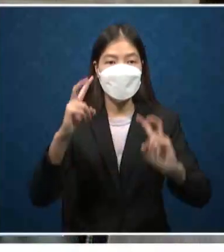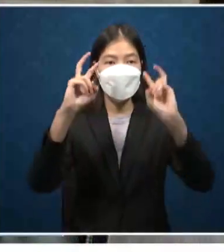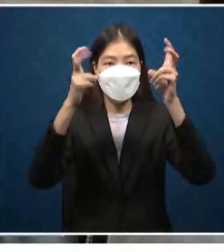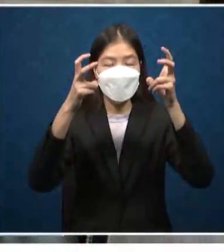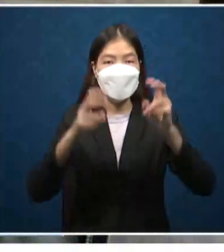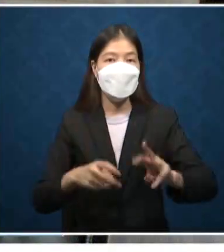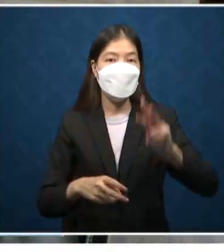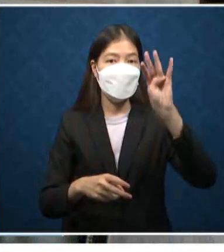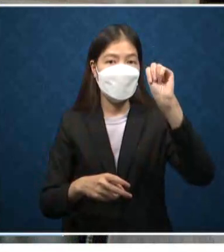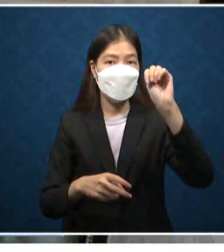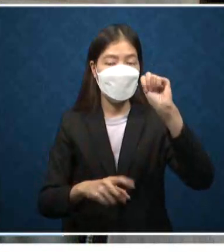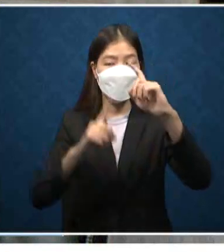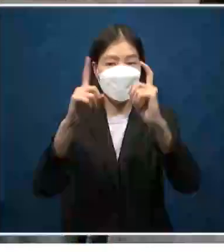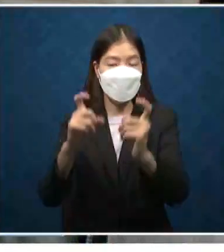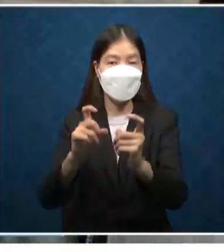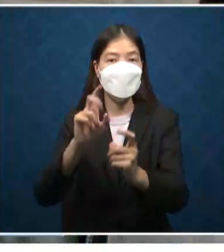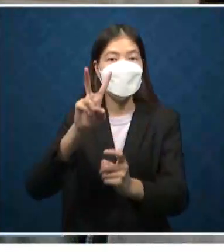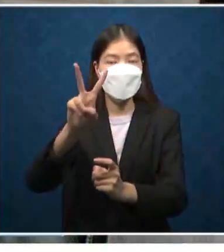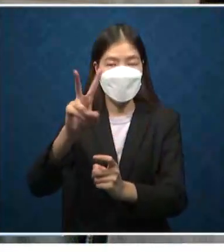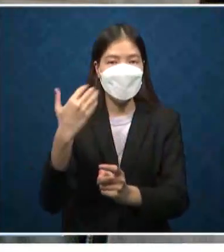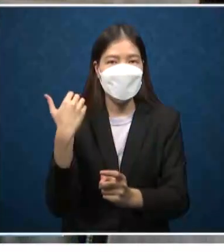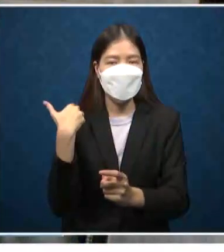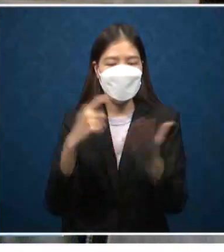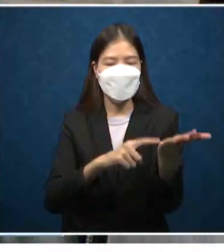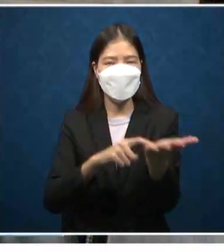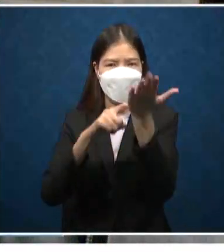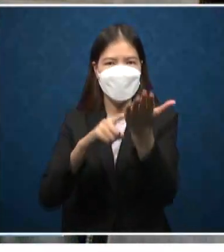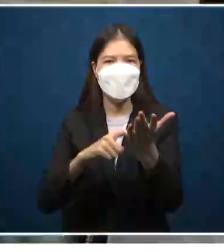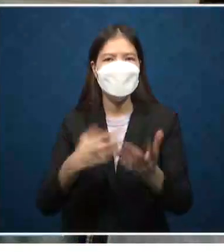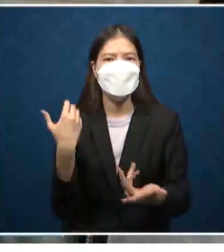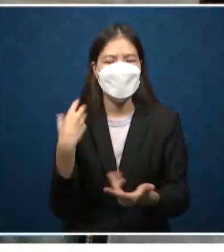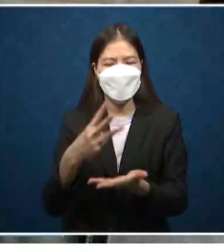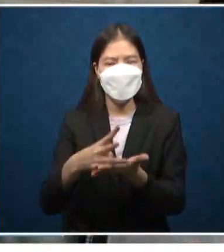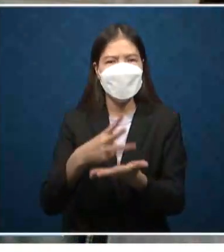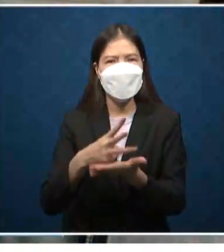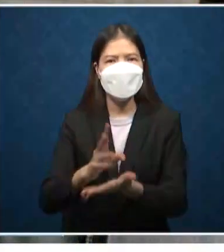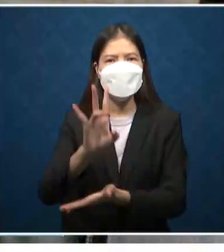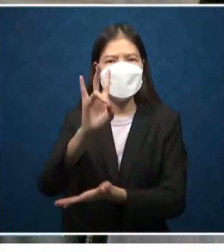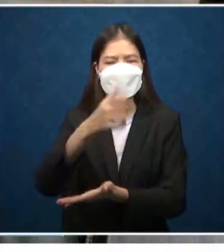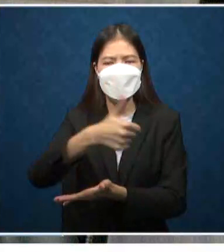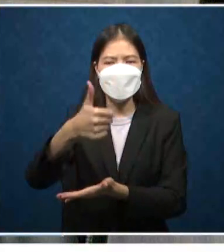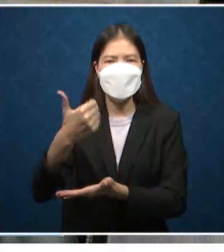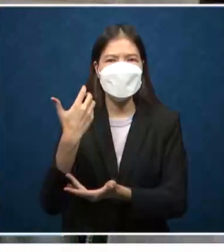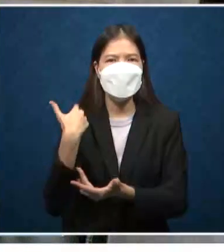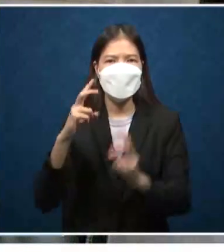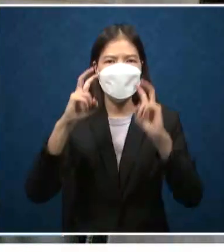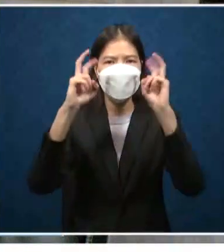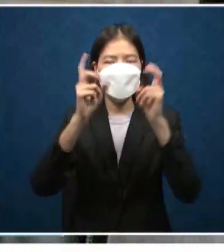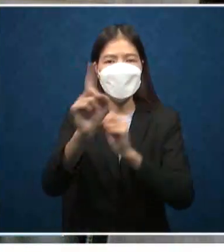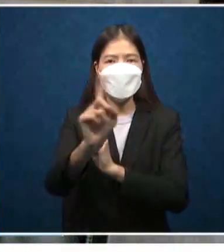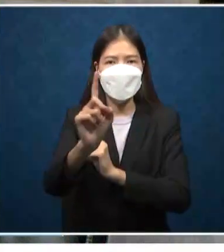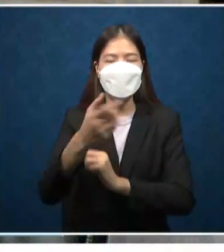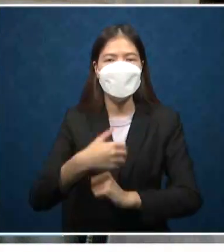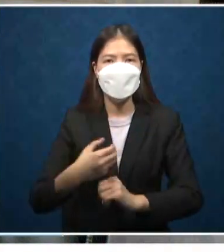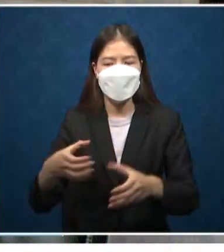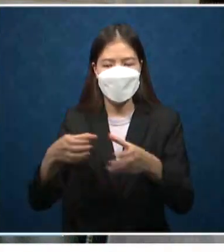เล็บ2ขอให้ยกระเบียบวาระที่7เรื่องอื่นๆเรื่องตั้งกรร